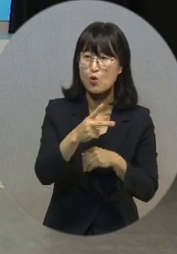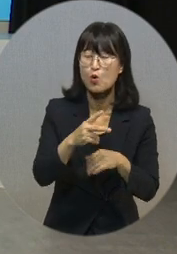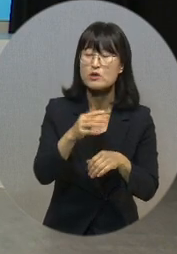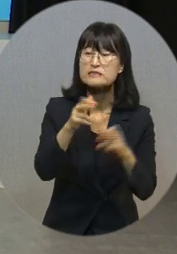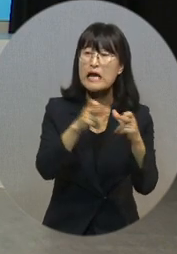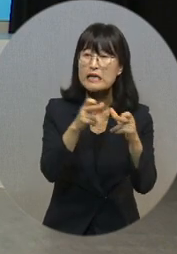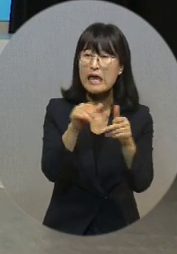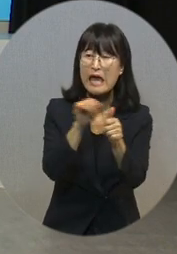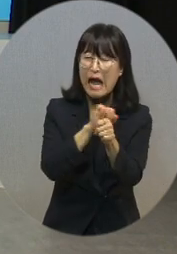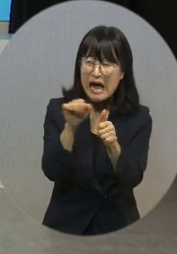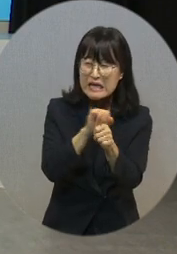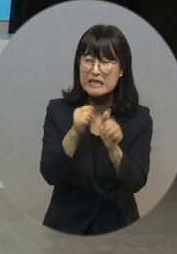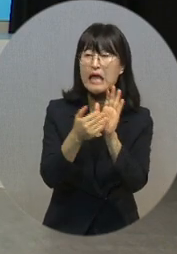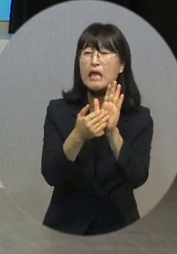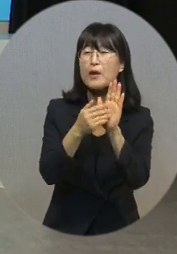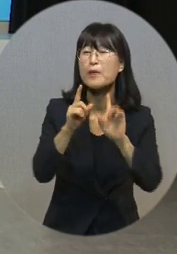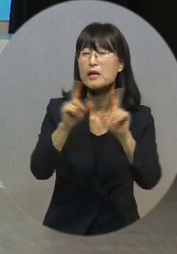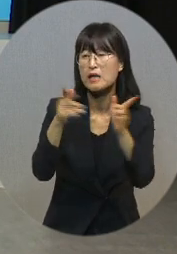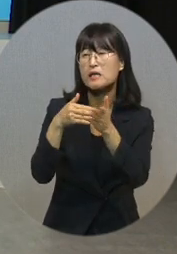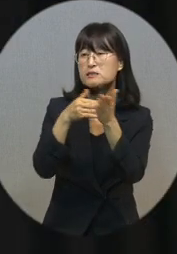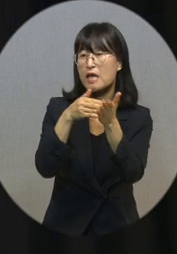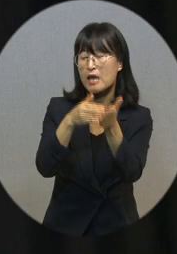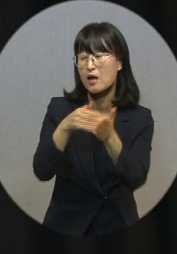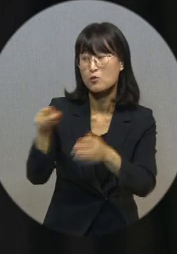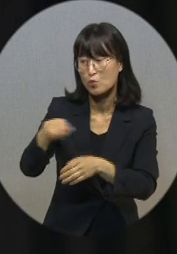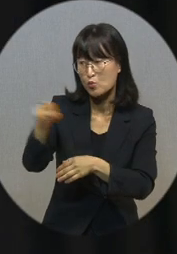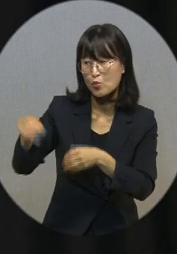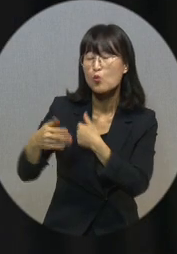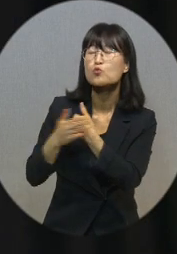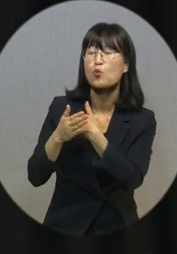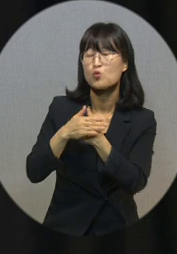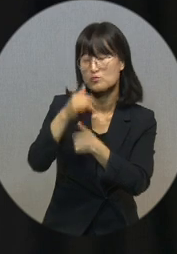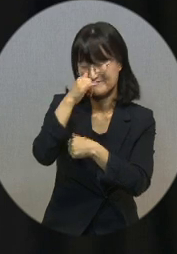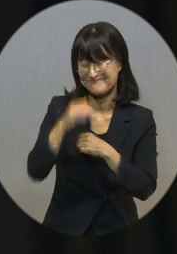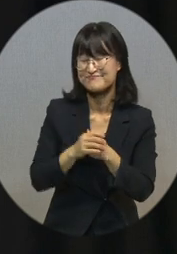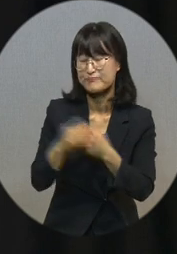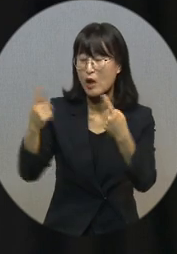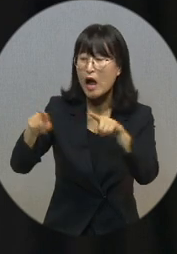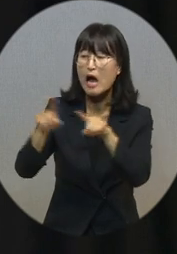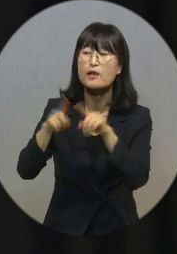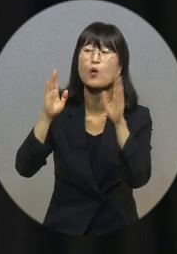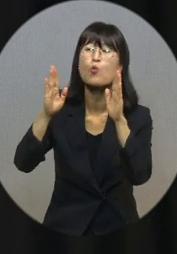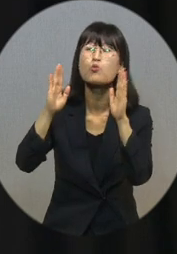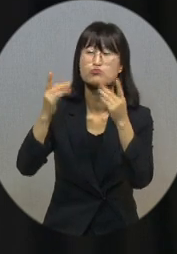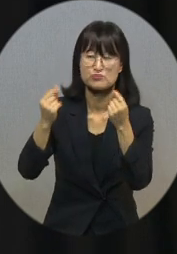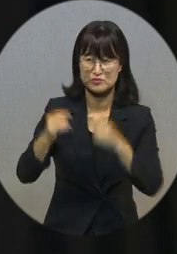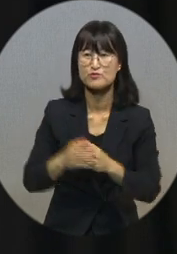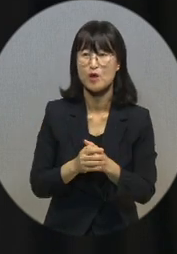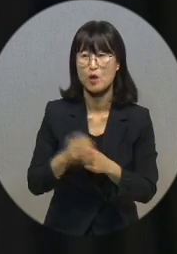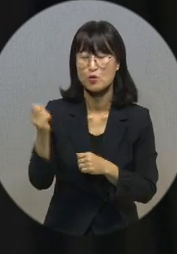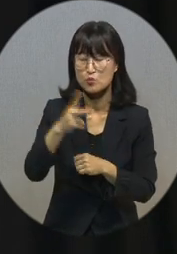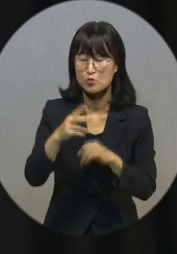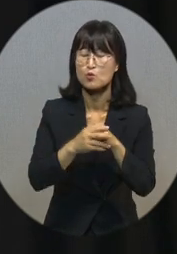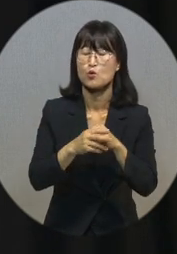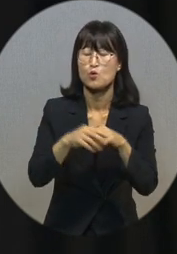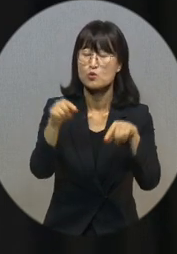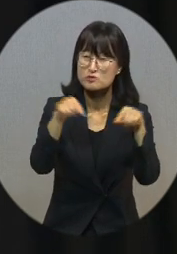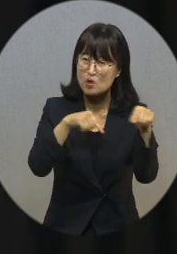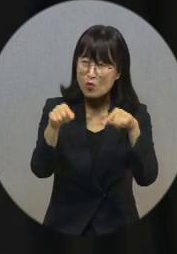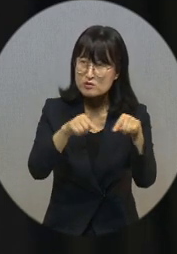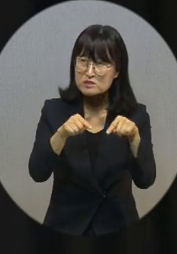저도 같이 공부하고 있는 것입니다. 그리고 네. 그 외에도 이제 제가 이제 정치로서 풀어내려고 했던